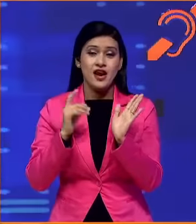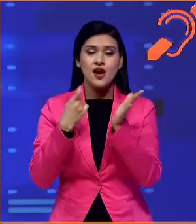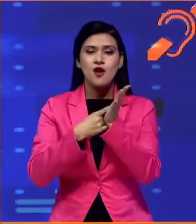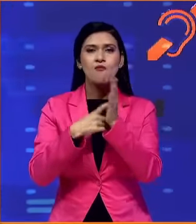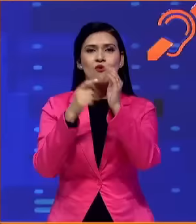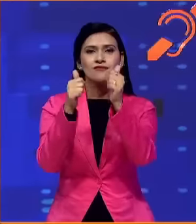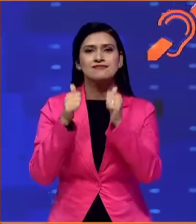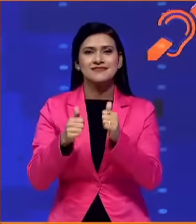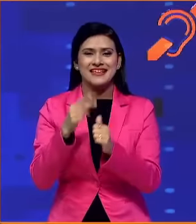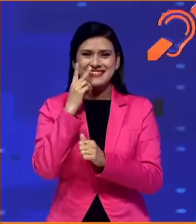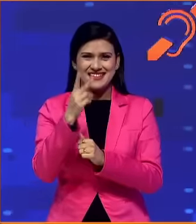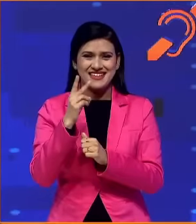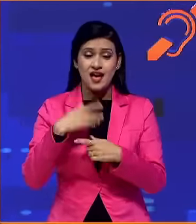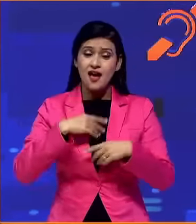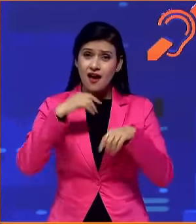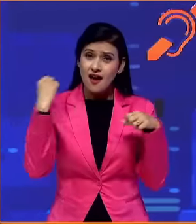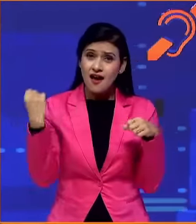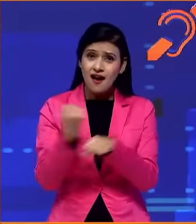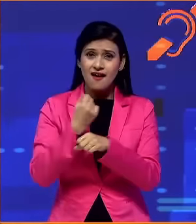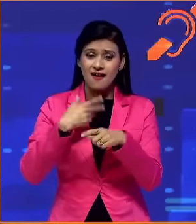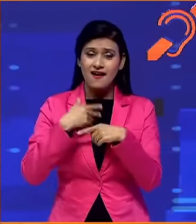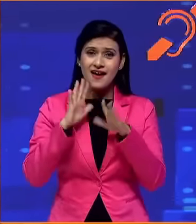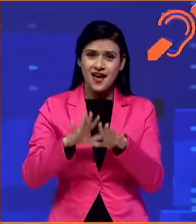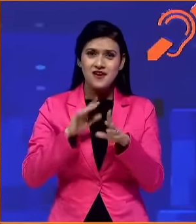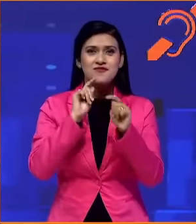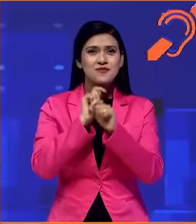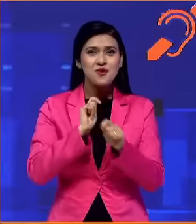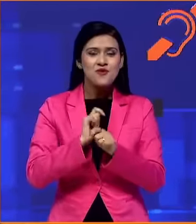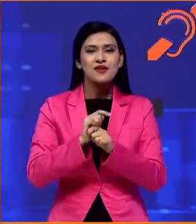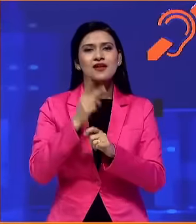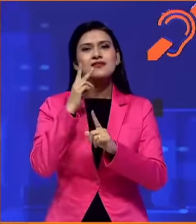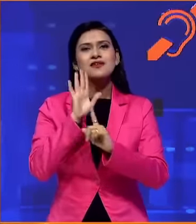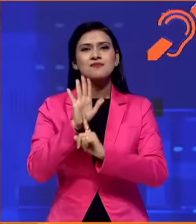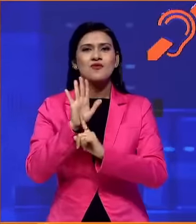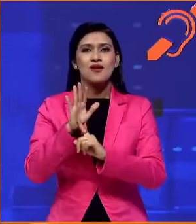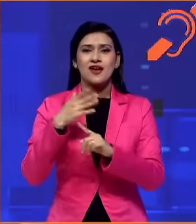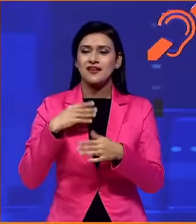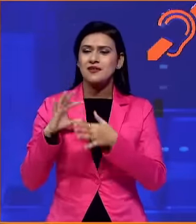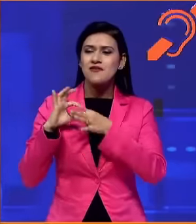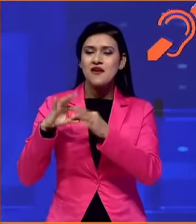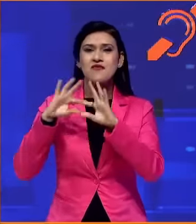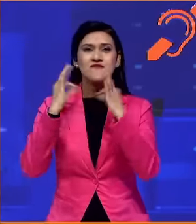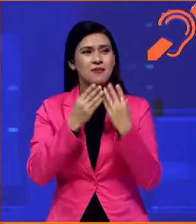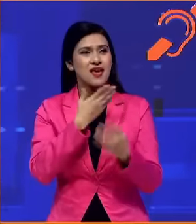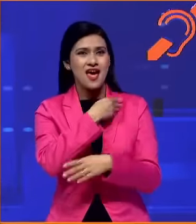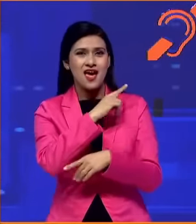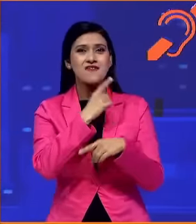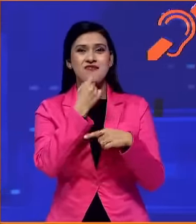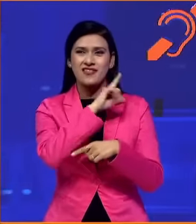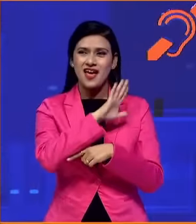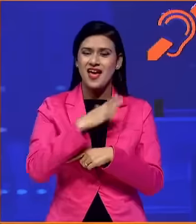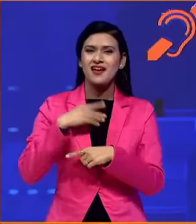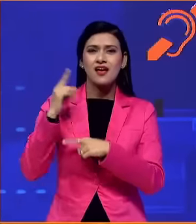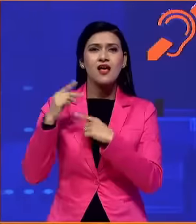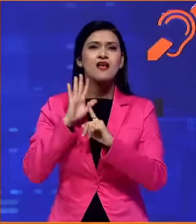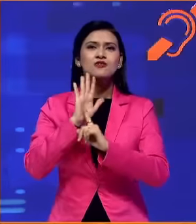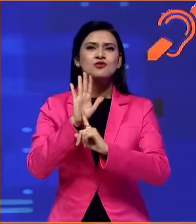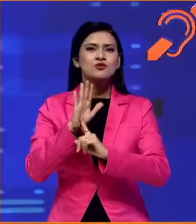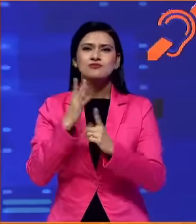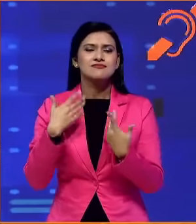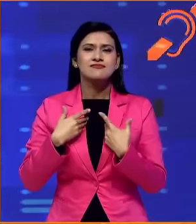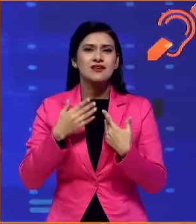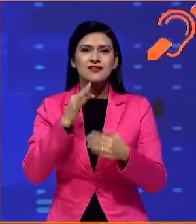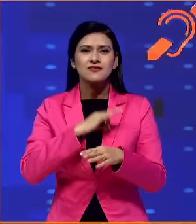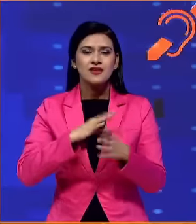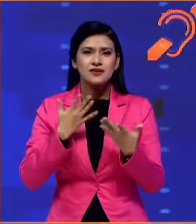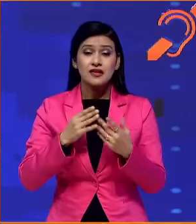अपनीयोग्यताकेदमपरऐसाकरताहै।मुझे नहींलगताकिआप सिर्फपारिवारिकसंबंधोंकेभरोसेतीनयाचारबारचुनावजीतसकतेहैं। शुरुआतमेंआपको सिर्फइसलिएमददमिलतीहैताकिआपइसक्षेत्र